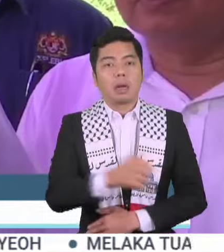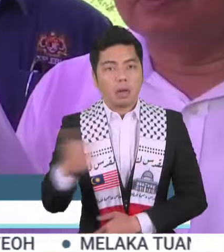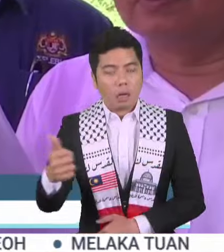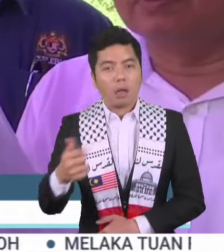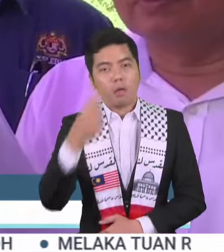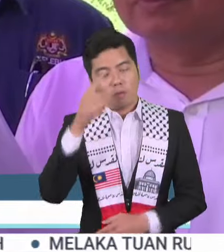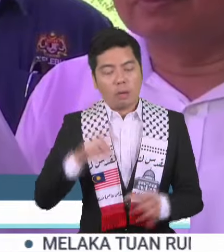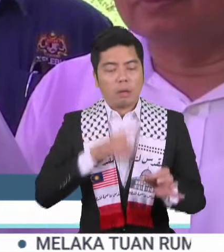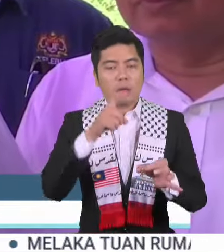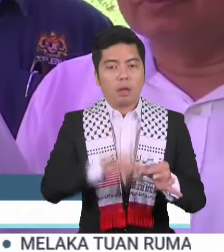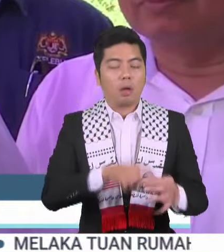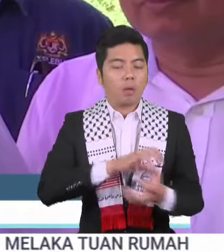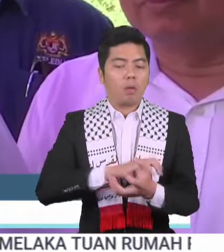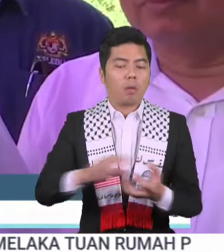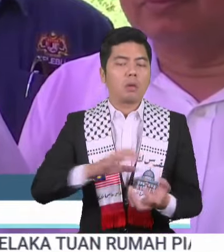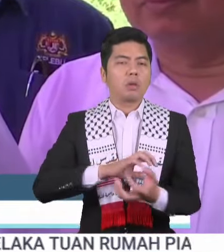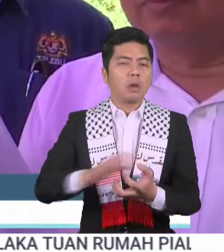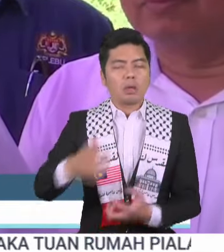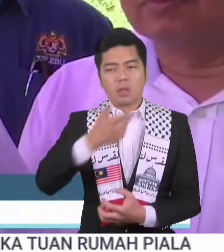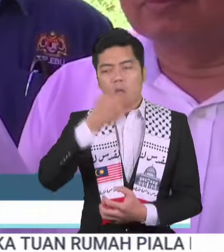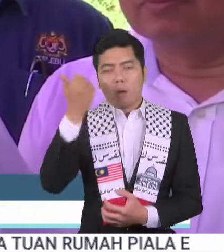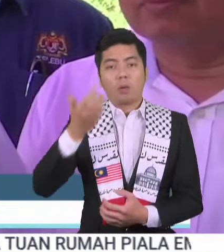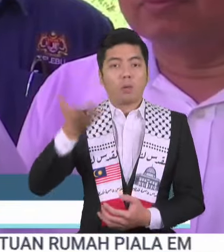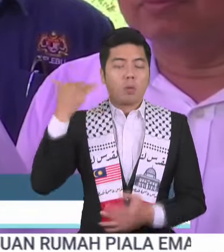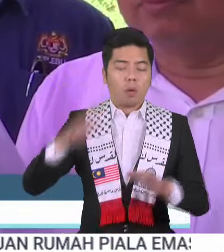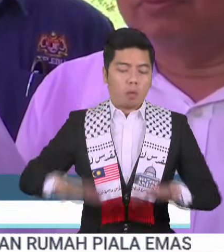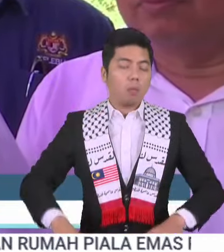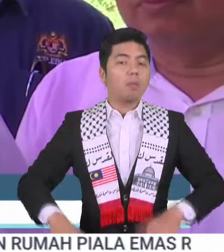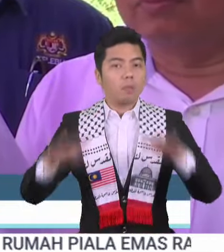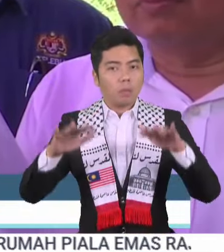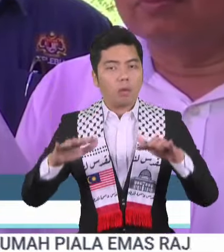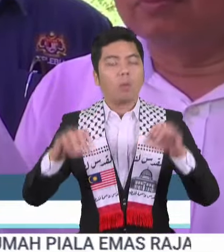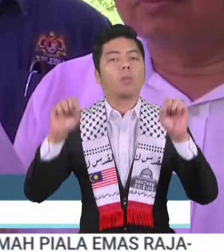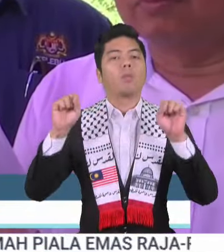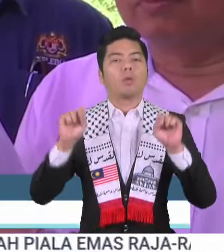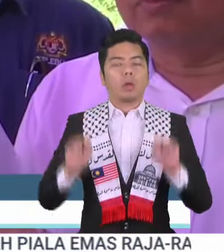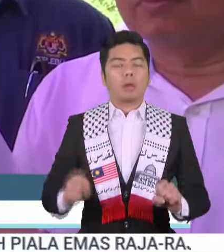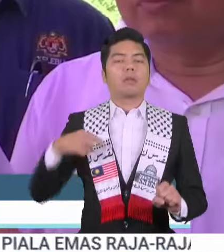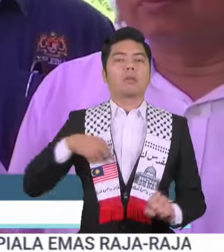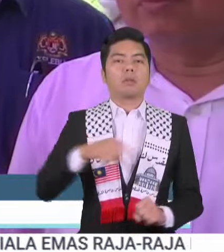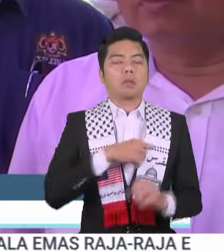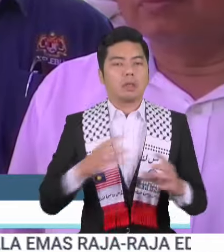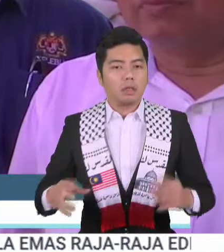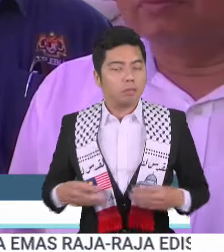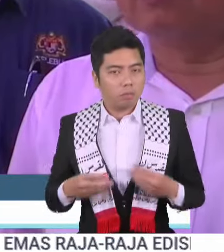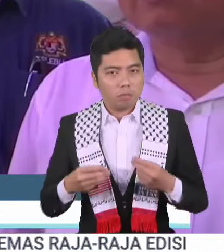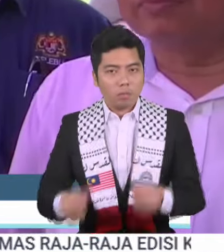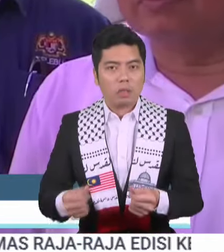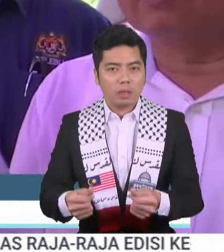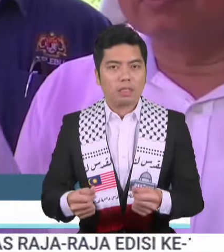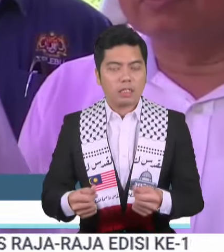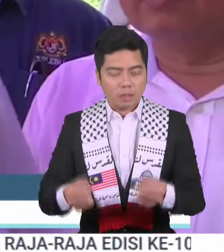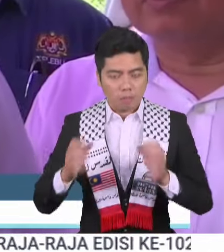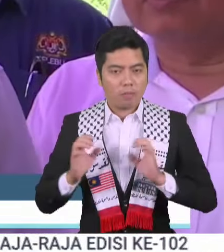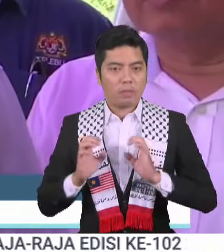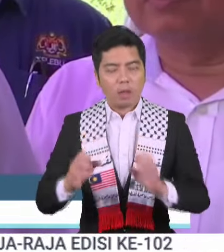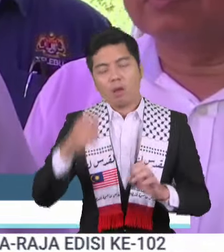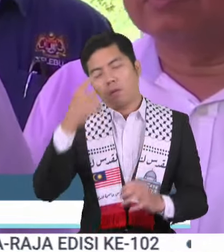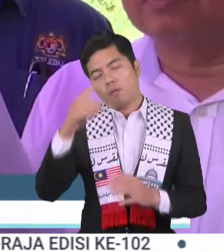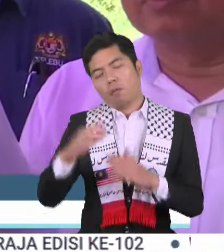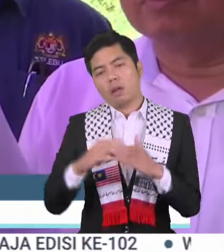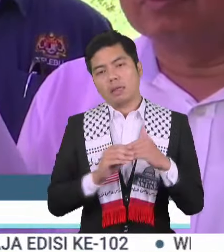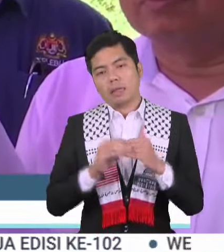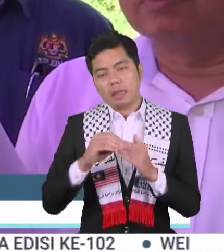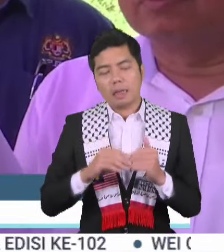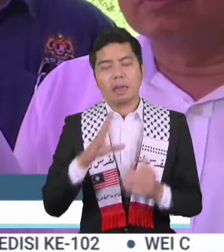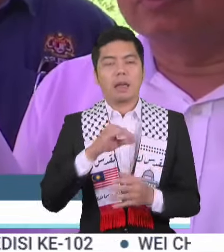yang berkaitan dengan kerosakan yang berlaku pada waktu banjir tempoh hari dapat juga kita laksanakan secepat mungkin untuk kemudahan